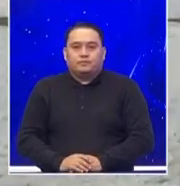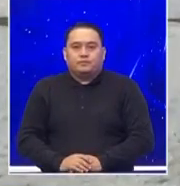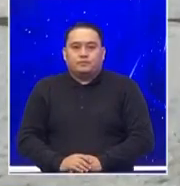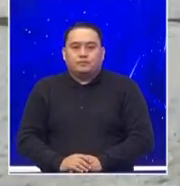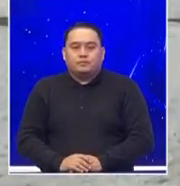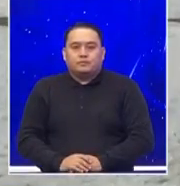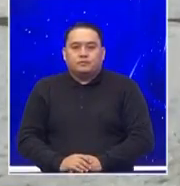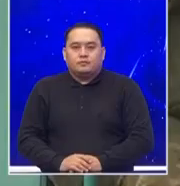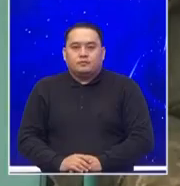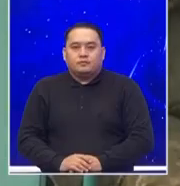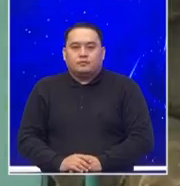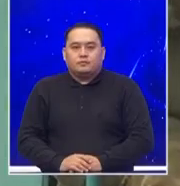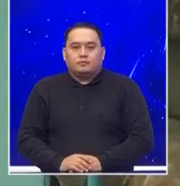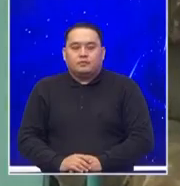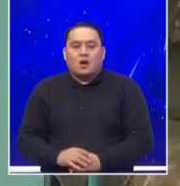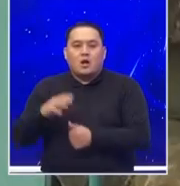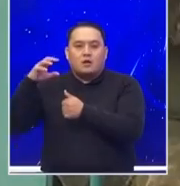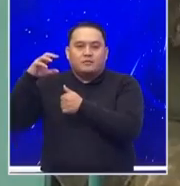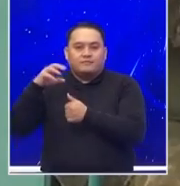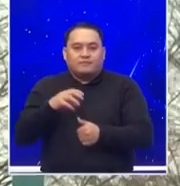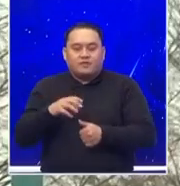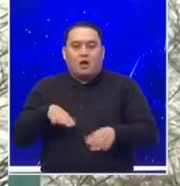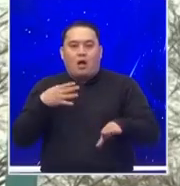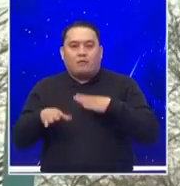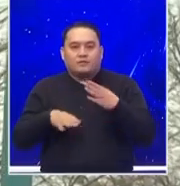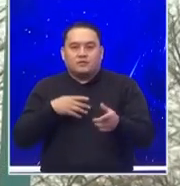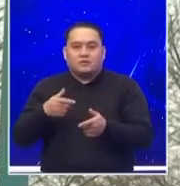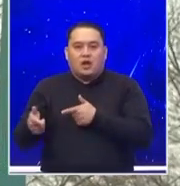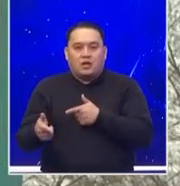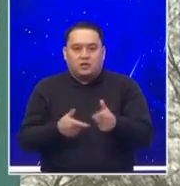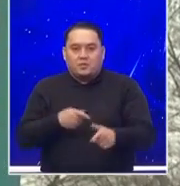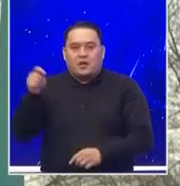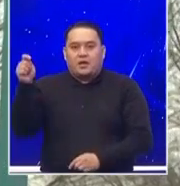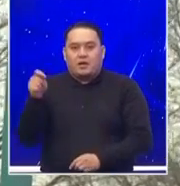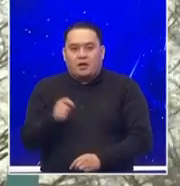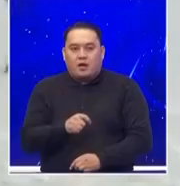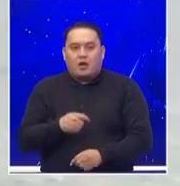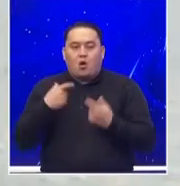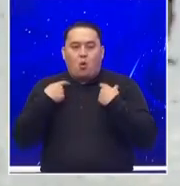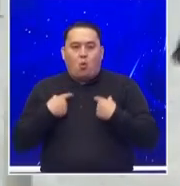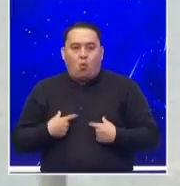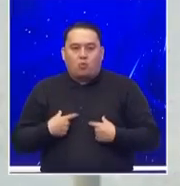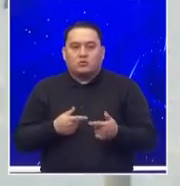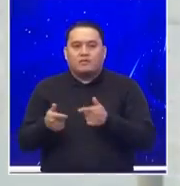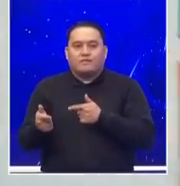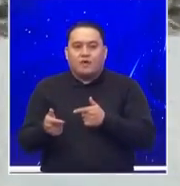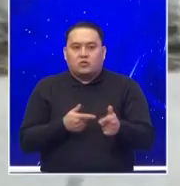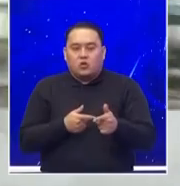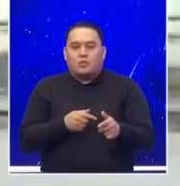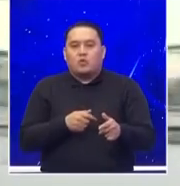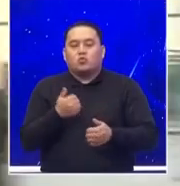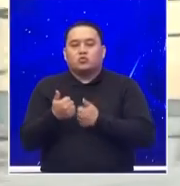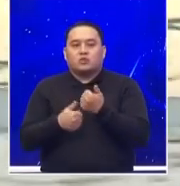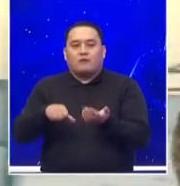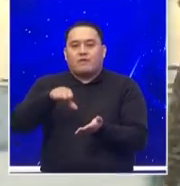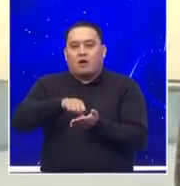Десанттық шабуылдау әскерлерінің кезекті оқу жаттығуына сарбаздар дайындықпен келді. Парашют асау мүсірлерін жинап, бөктеуде бақ сынасты.